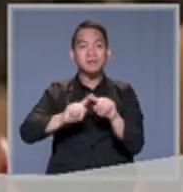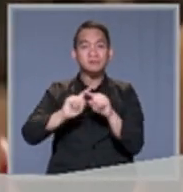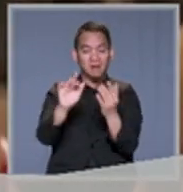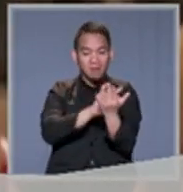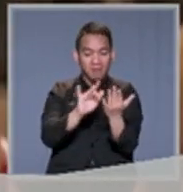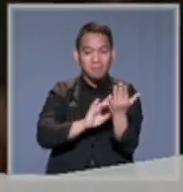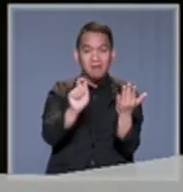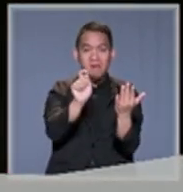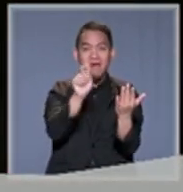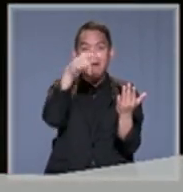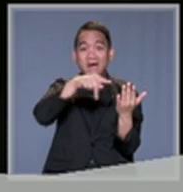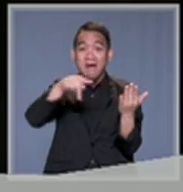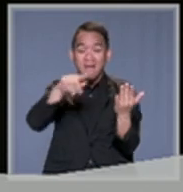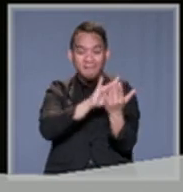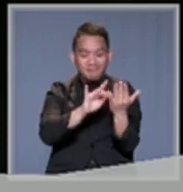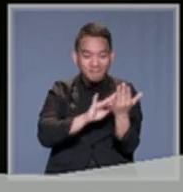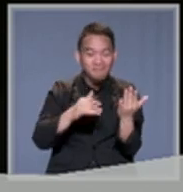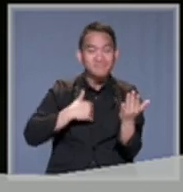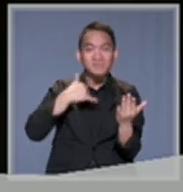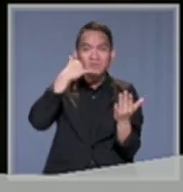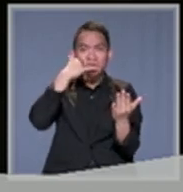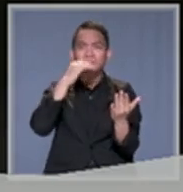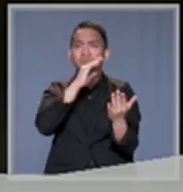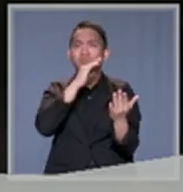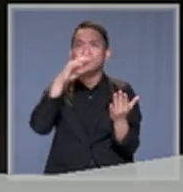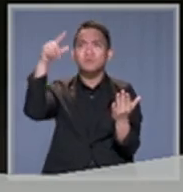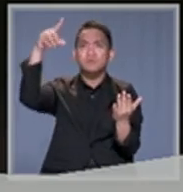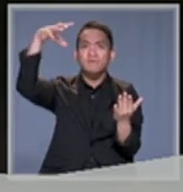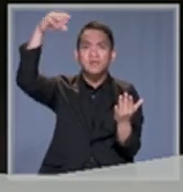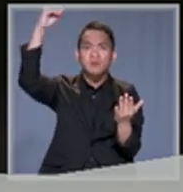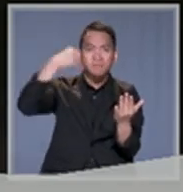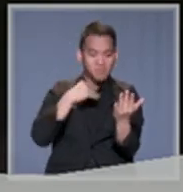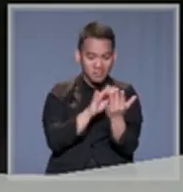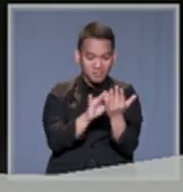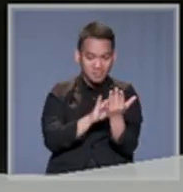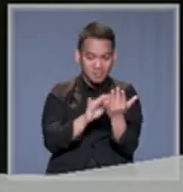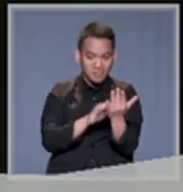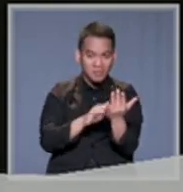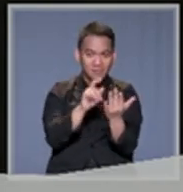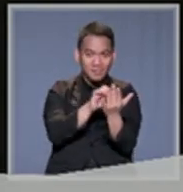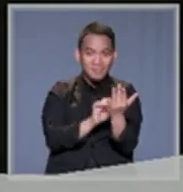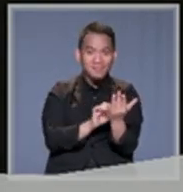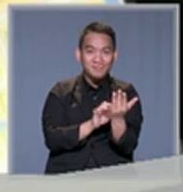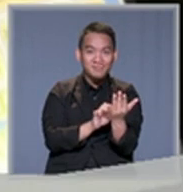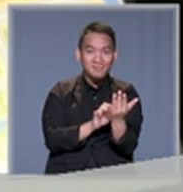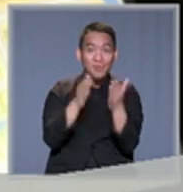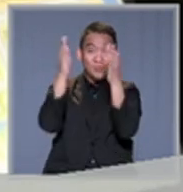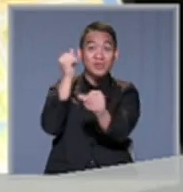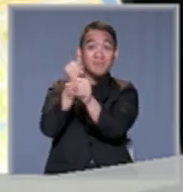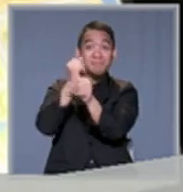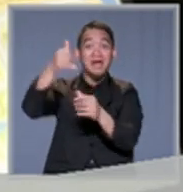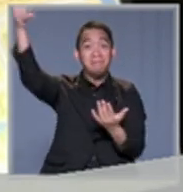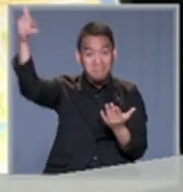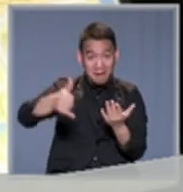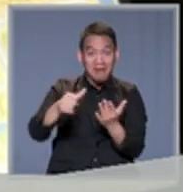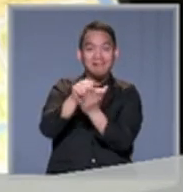Application ที่จะรองรับการแจ้งเหตุไฟฟ้าขัดข้องและทุกเรื่องที่เกี่ยวกับระบบไฟฟ้าตลอดจนการบริหารจัดการระบบไฟฟ้าให้มีเส